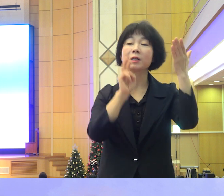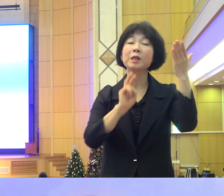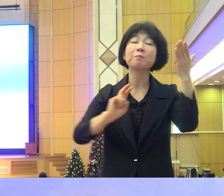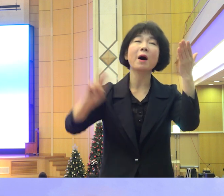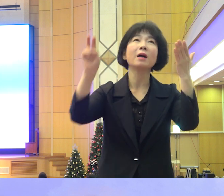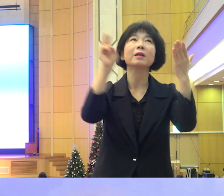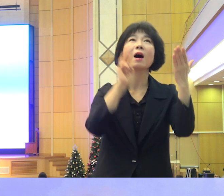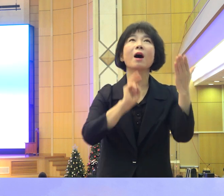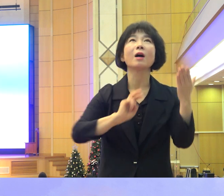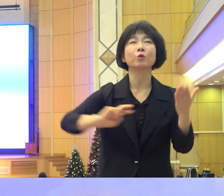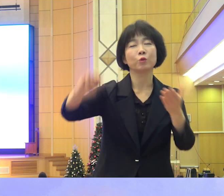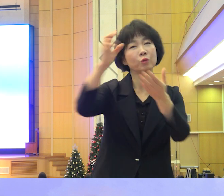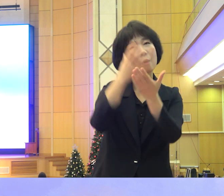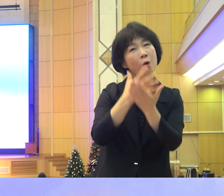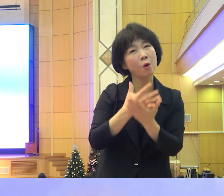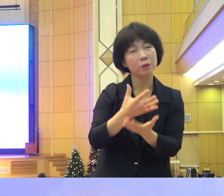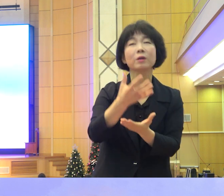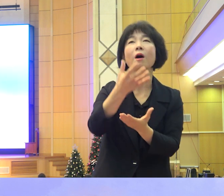찬양을